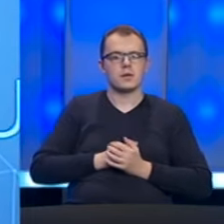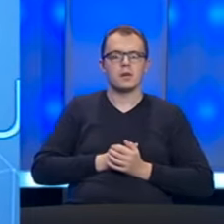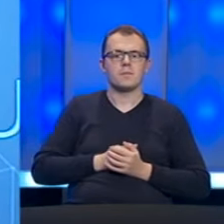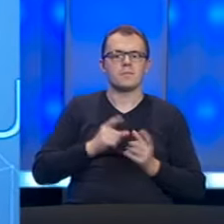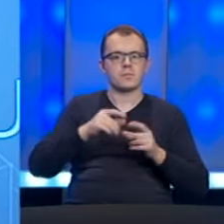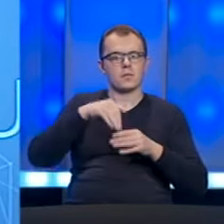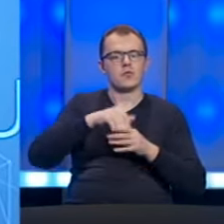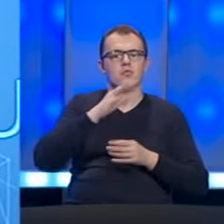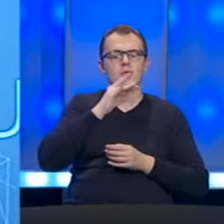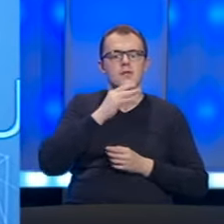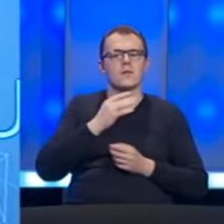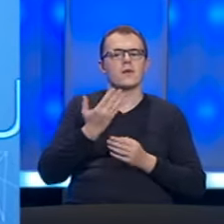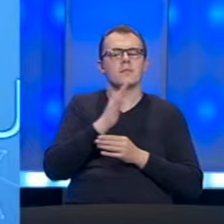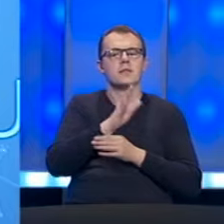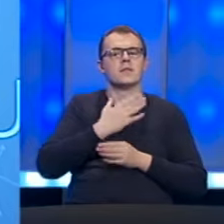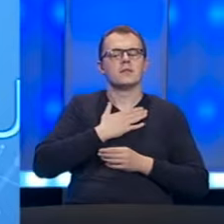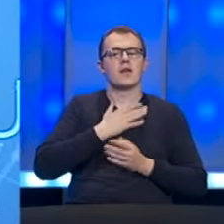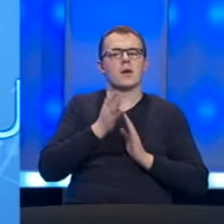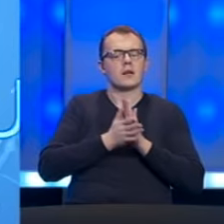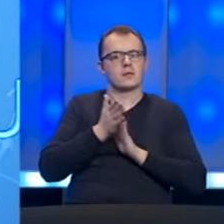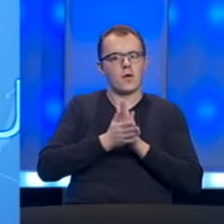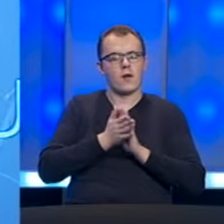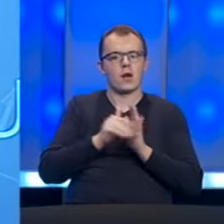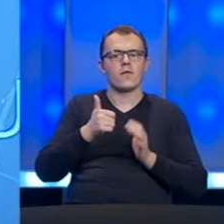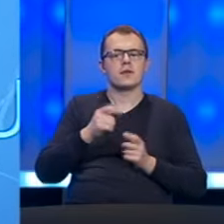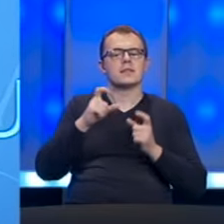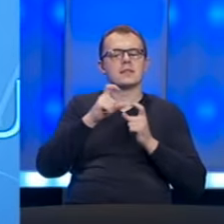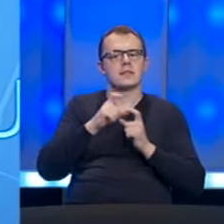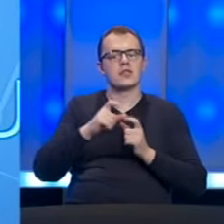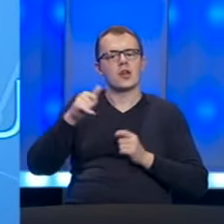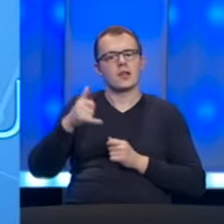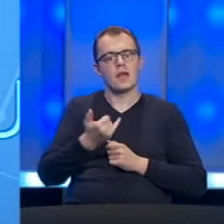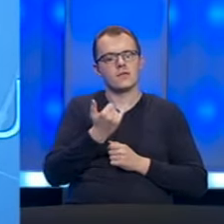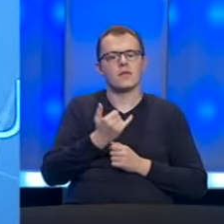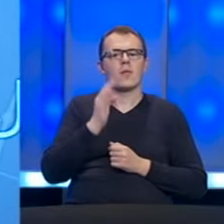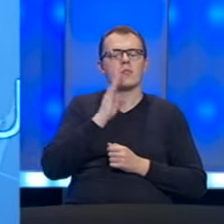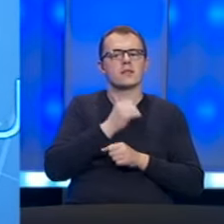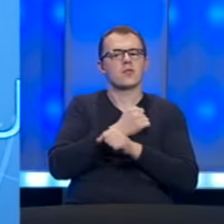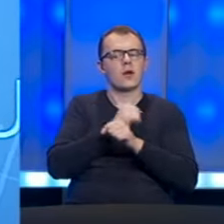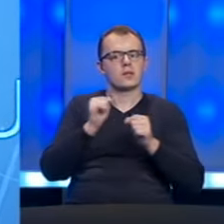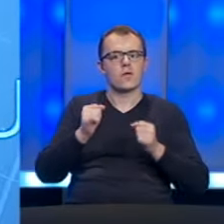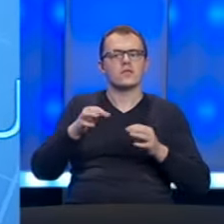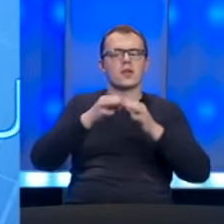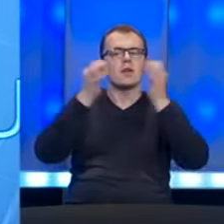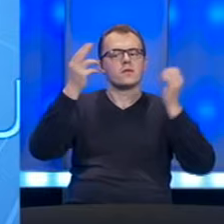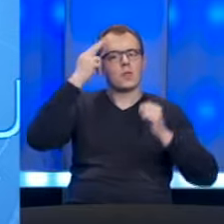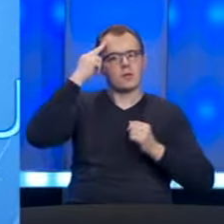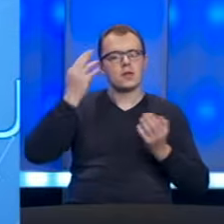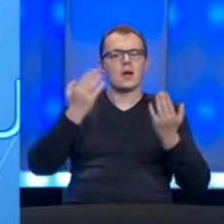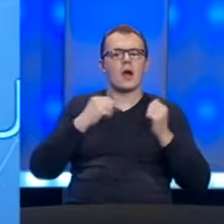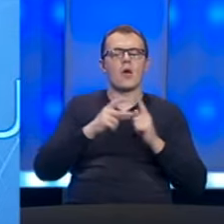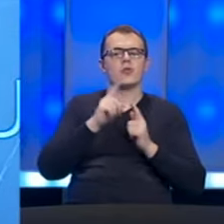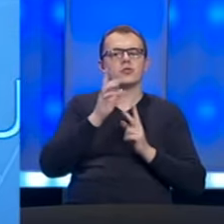u Sarajevo. Predstavi sa nama danas razgovarao Srđan Jevđević, bosansko-hercegovačkoj javnosti poznat kao